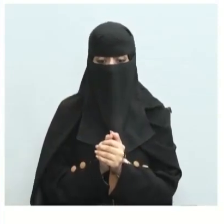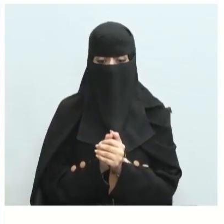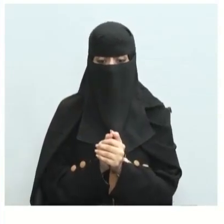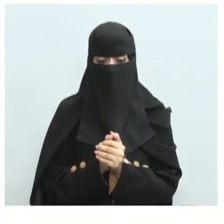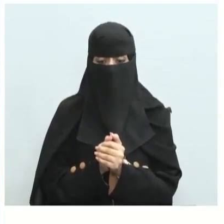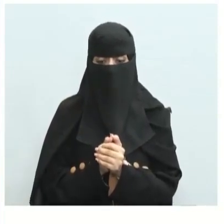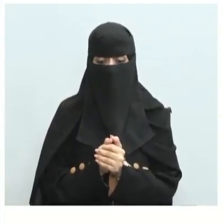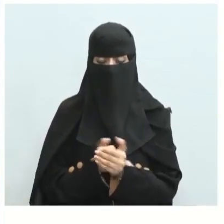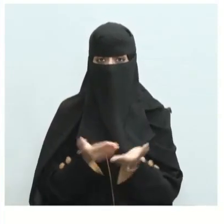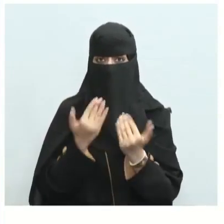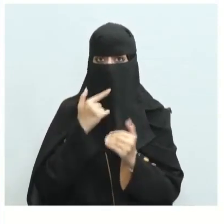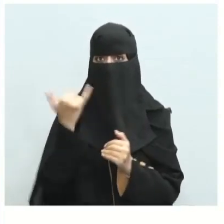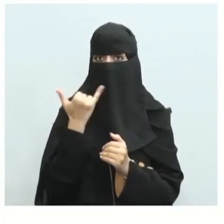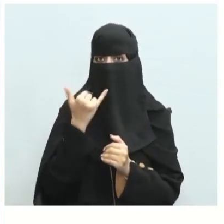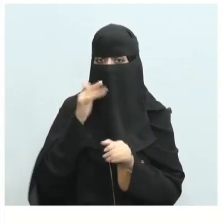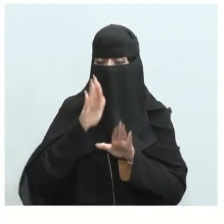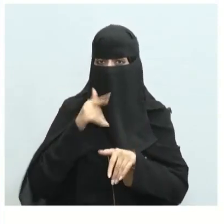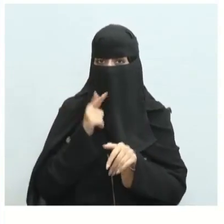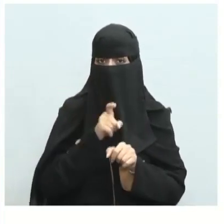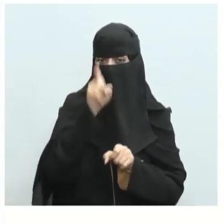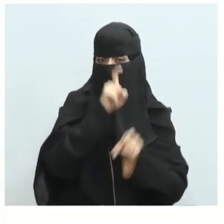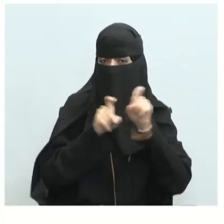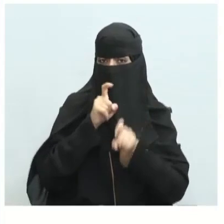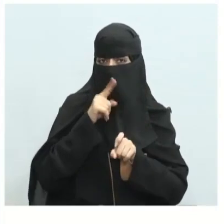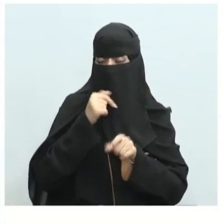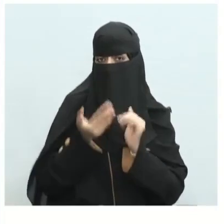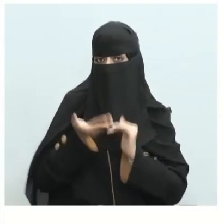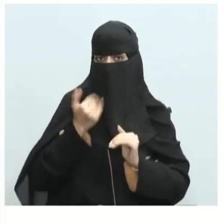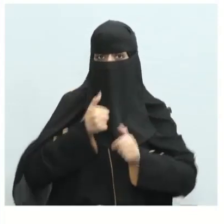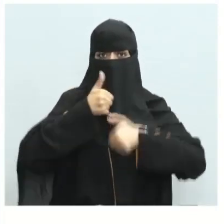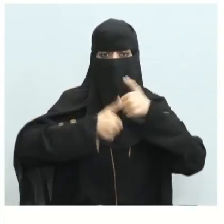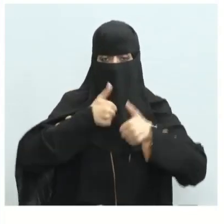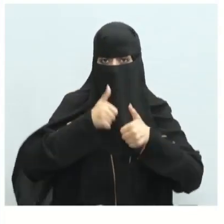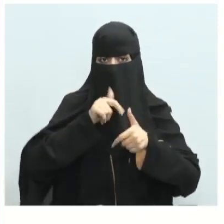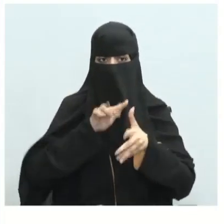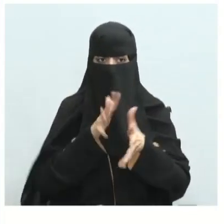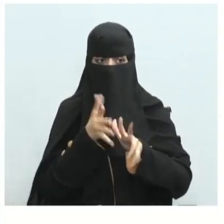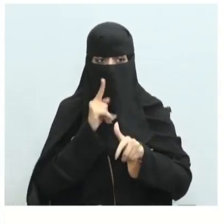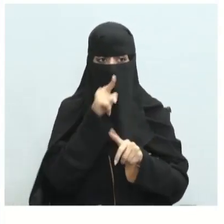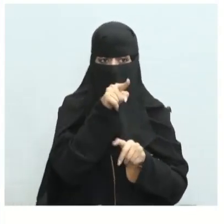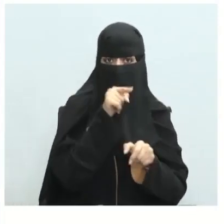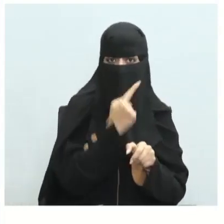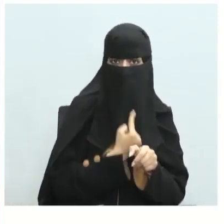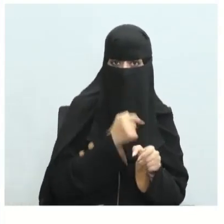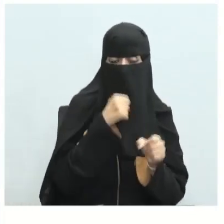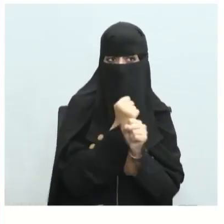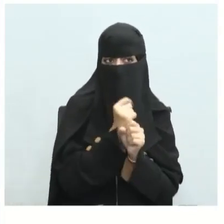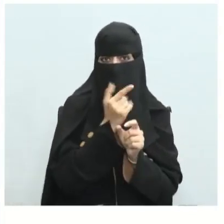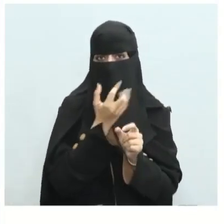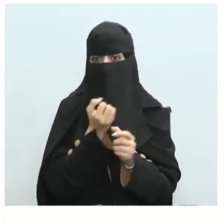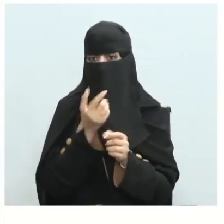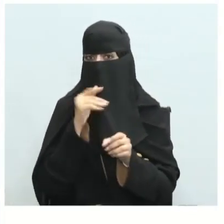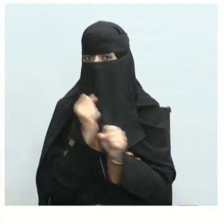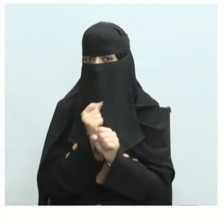وافضل مهم جدا ان تسال قبل الاختبارات ان كان هنالك احتياجات او امور او ادوات